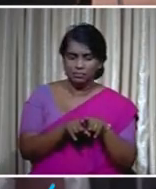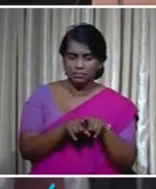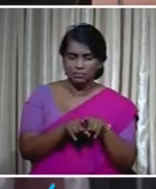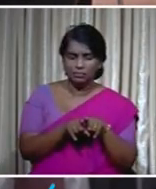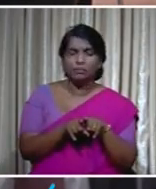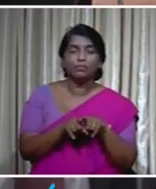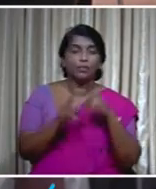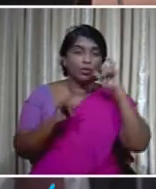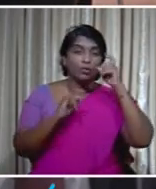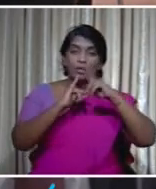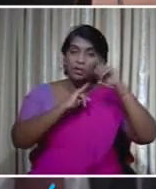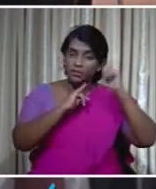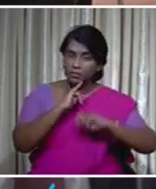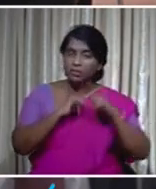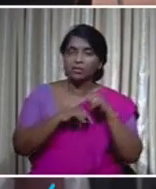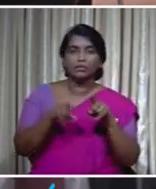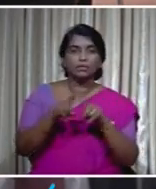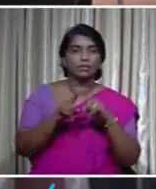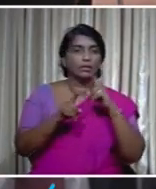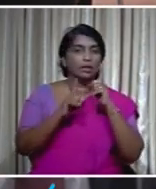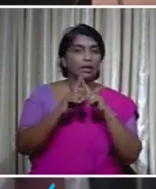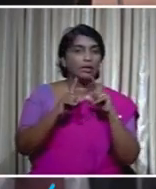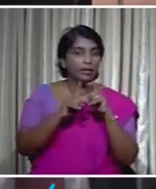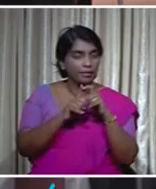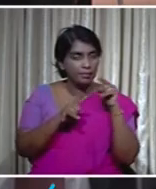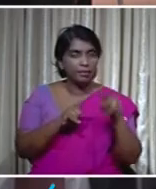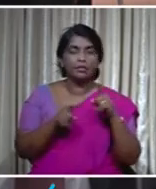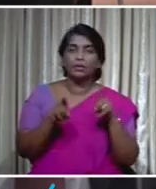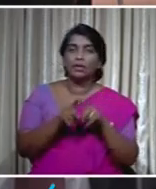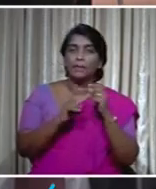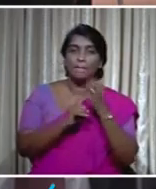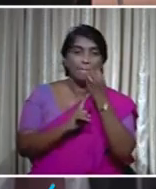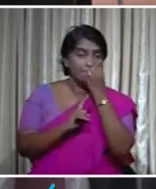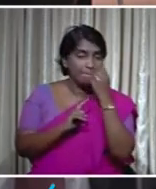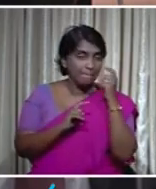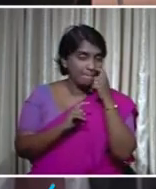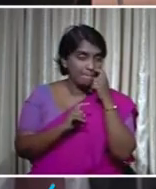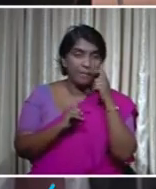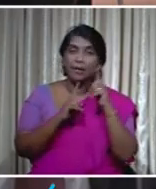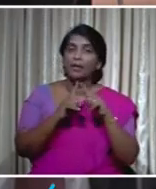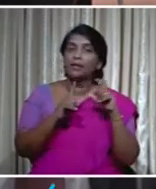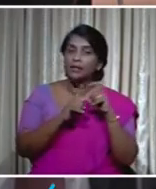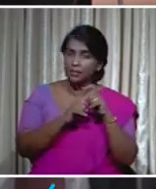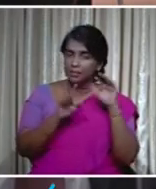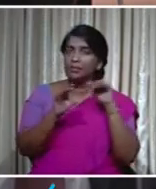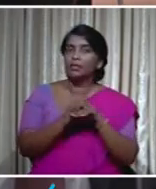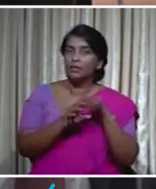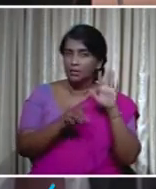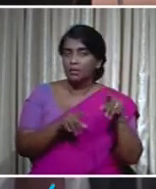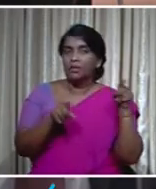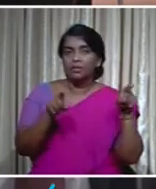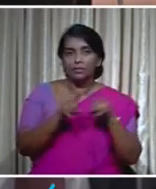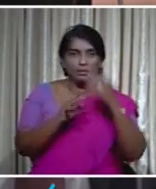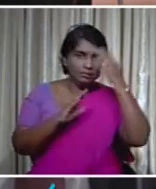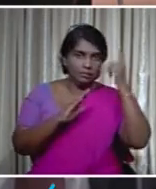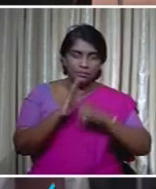பல்கலைக்கழகத்திலே கல்வி பீடம் உண்டு, பேராதனை பல்கலைக்கழகத்தில் கல்வி பீடம் உண்டு. ஆனால் யாழ்ப்பாண பல்கலைக்கழகத்தில் கல்வித்துறை உருவாக்கப்பட்டு நீண்ட